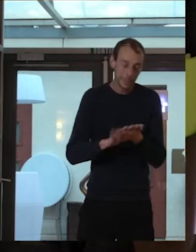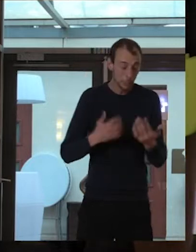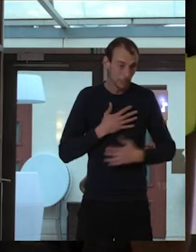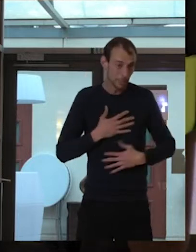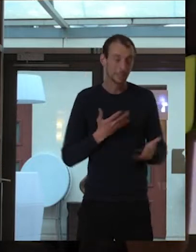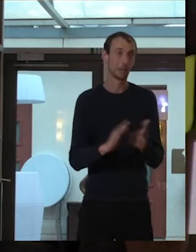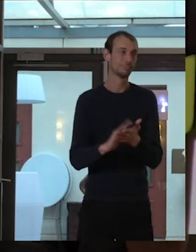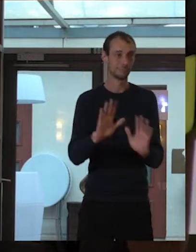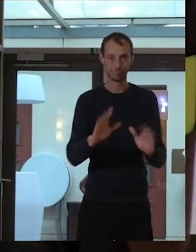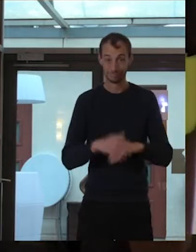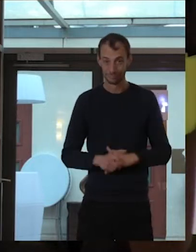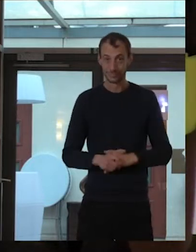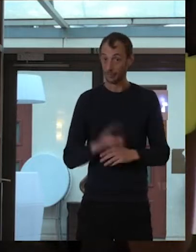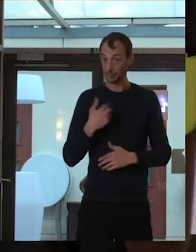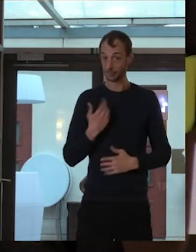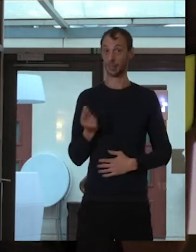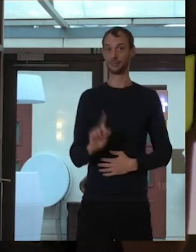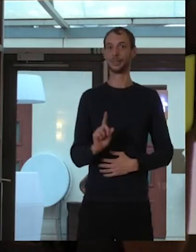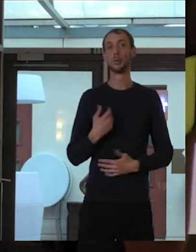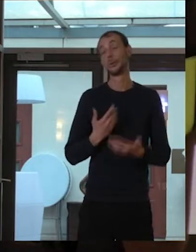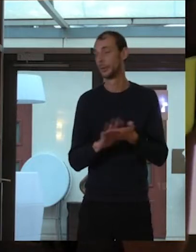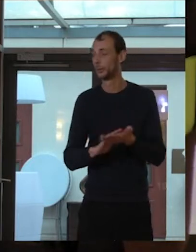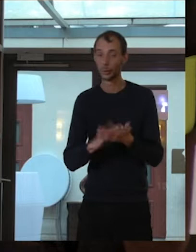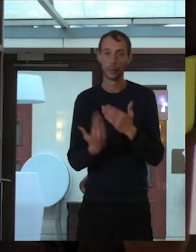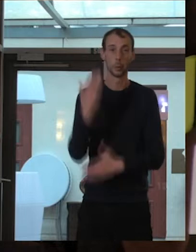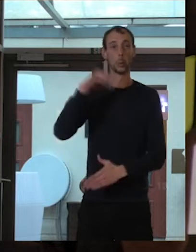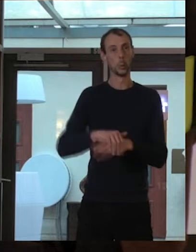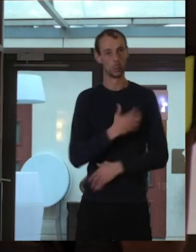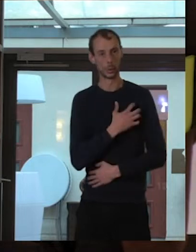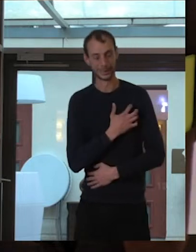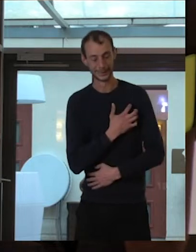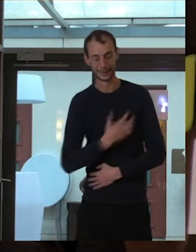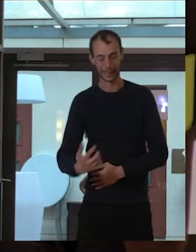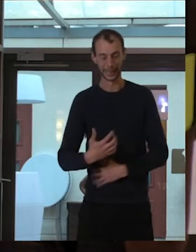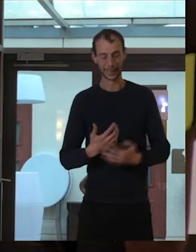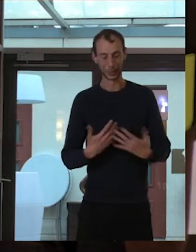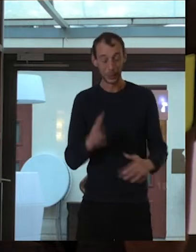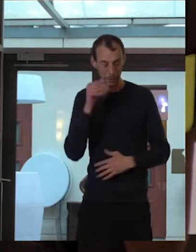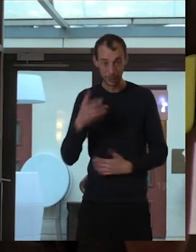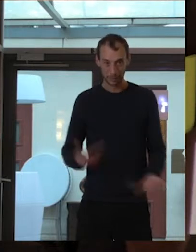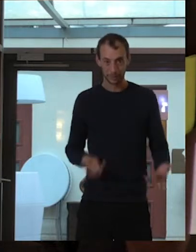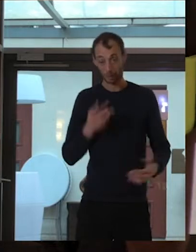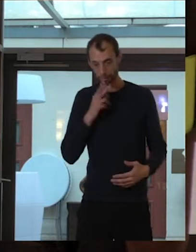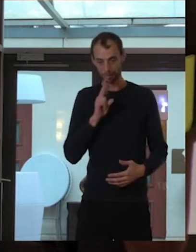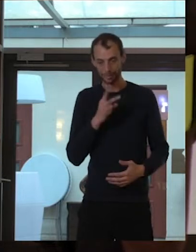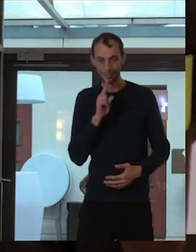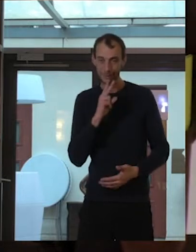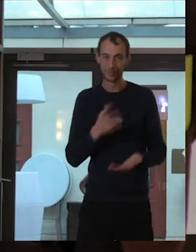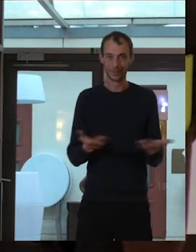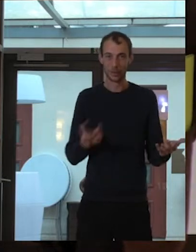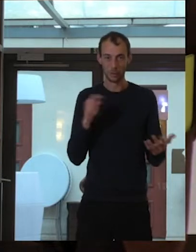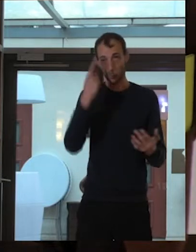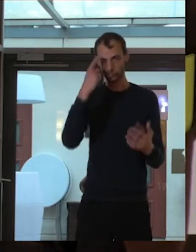d'avoir le plaisir d'être là aujourd'hui. La journée a été riche, c'est pour ça que je bafouille sur les différents moments de